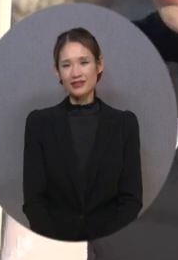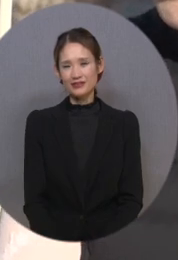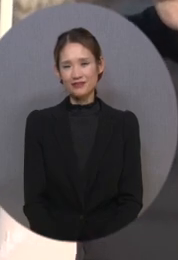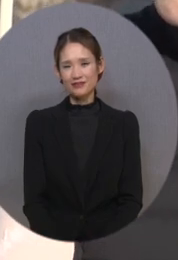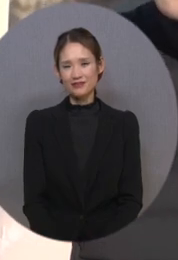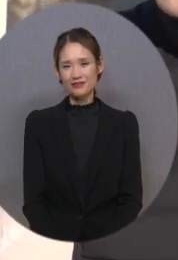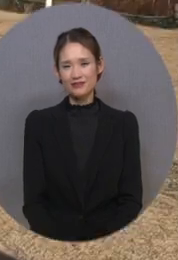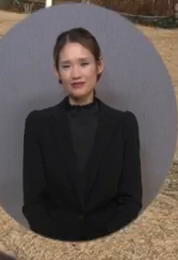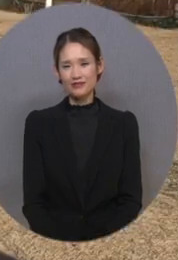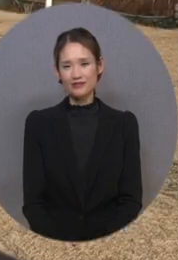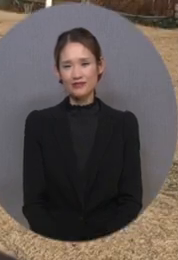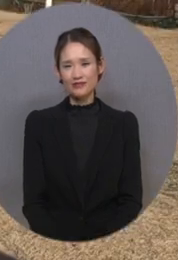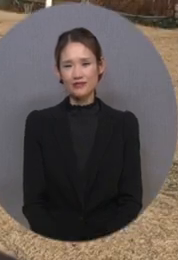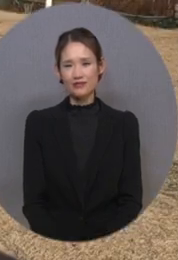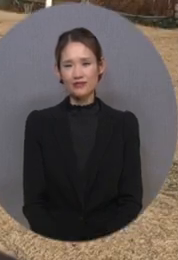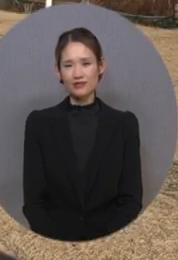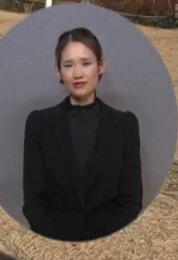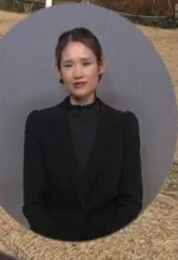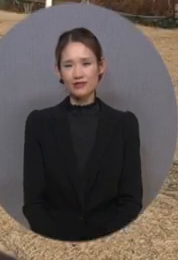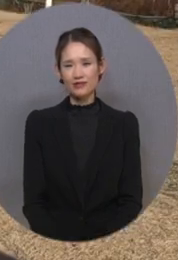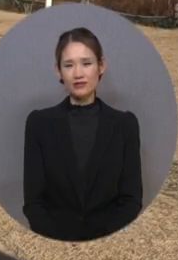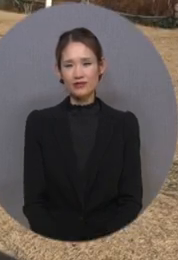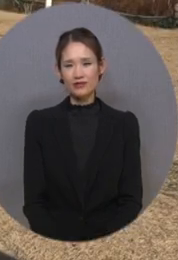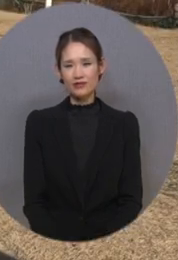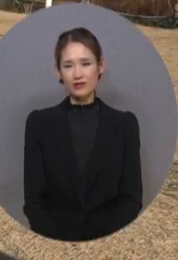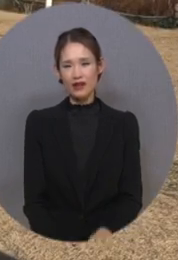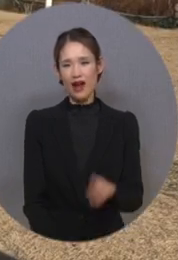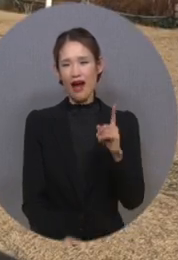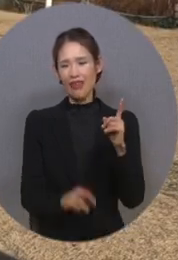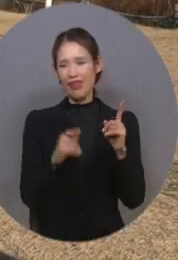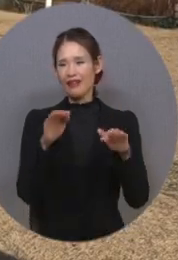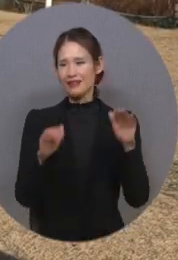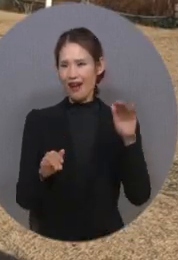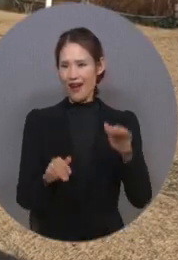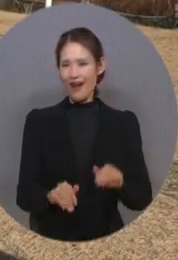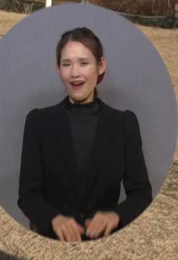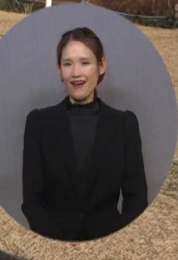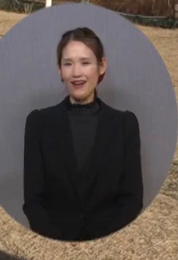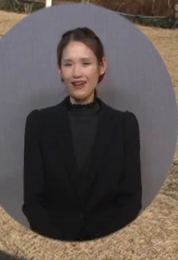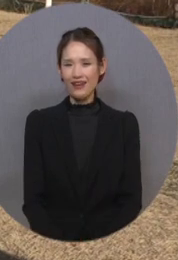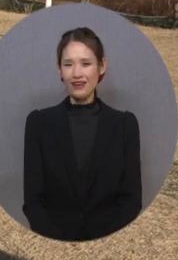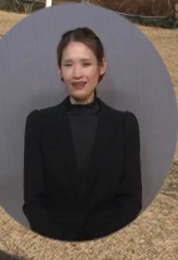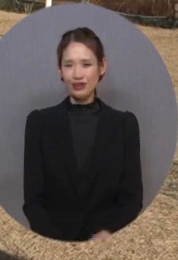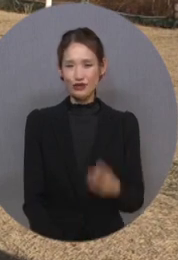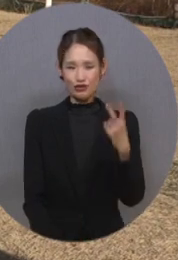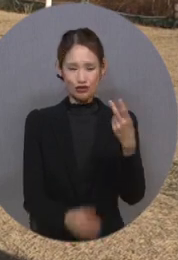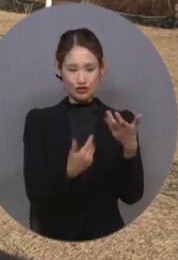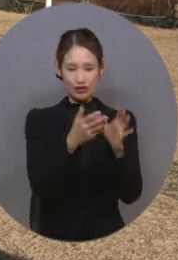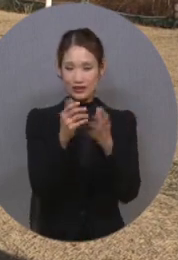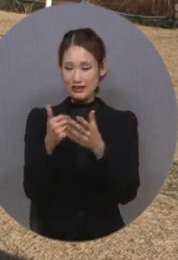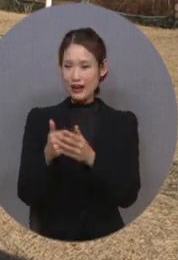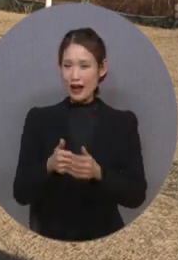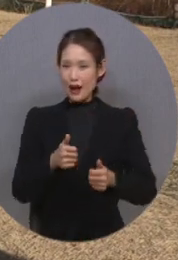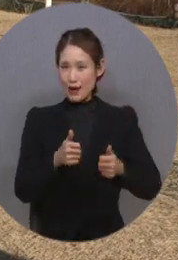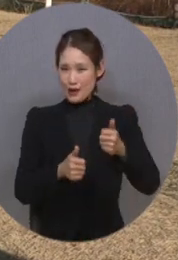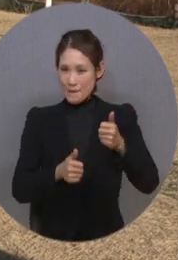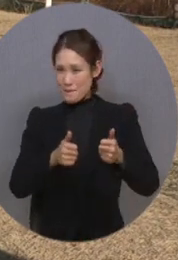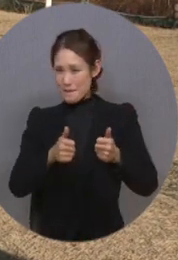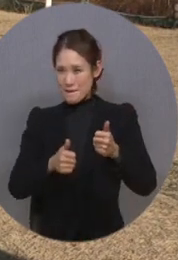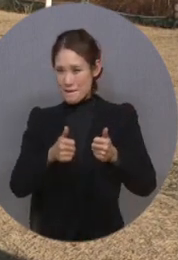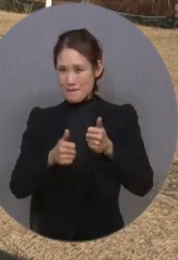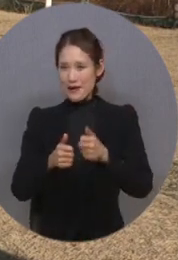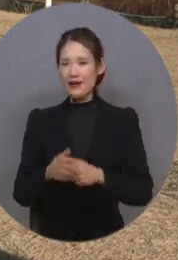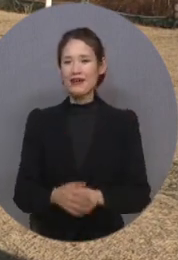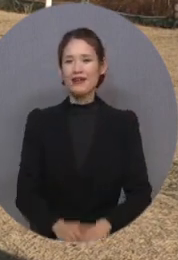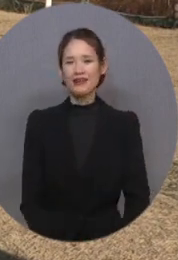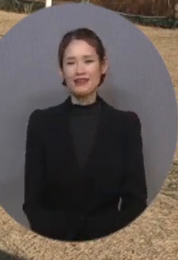오비맥주 먹으라고요. 네. 야, 근데 어떻게 한 타 차로다 우리 뒤졌어. 두 분이서, 두 팀에서 한 팀으로 한 타 차이로